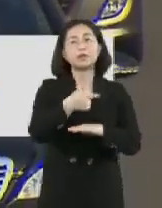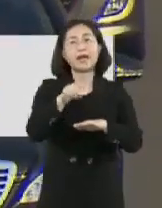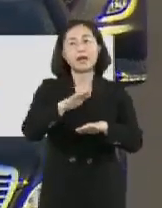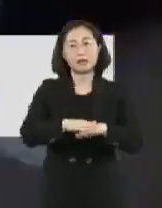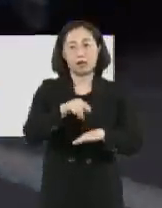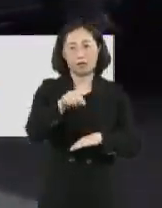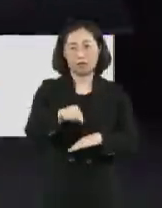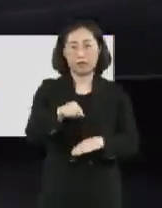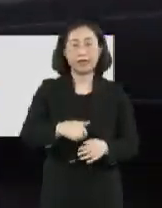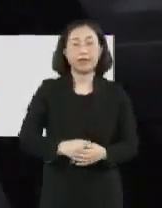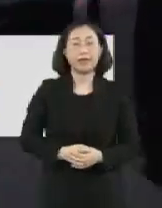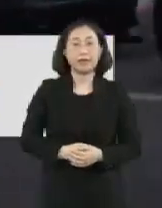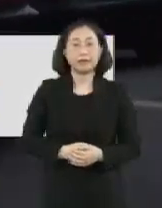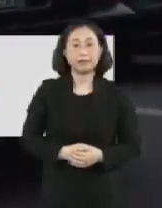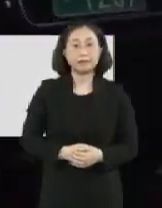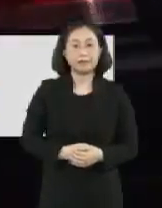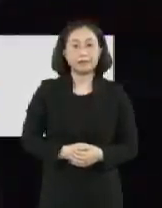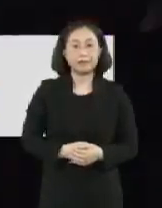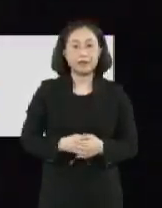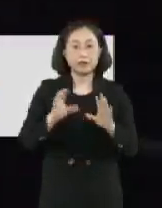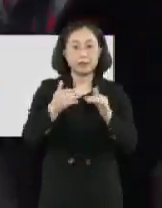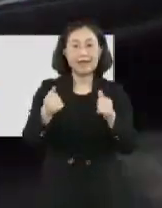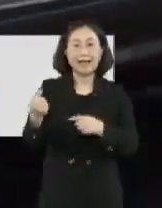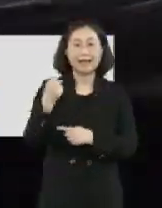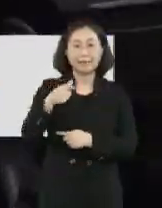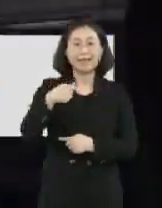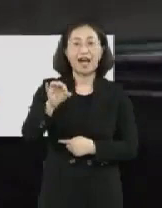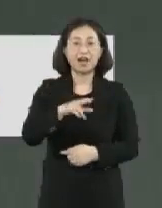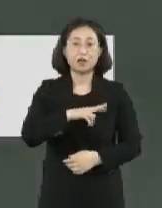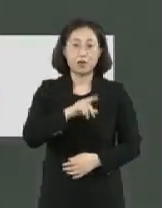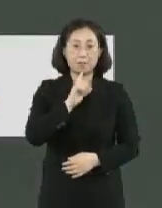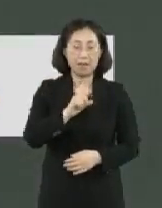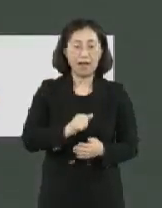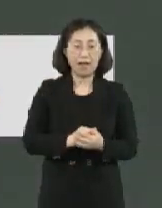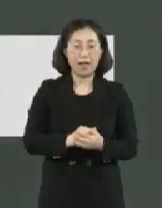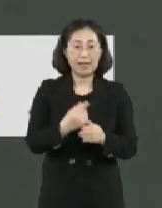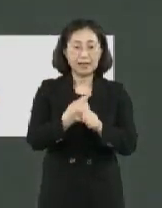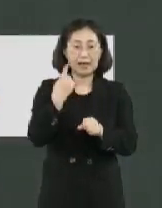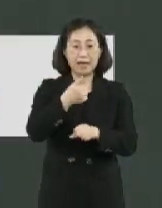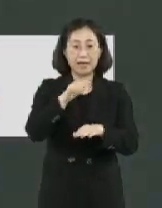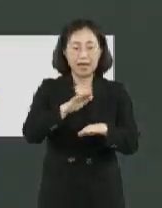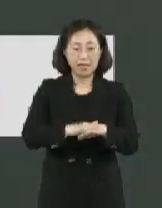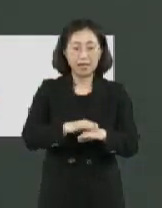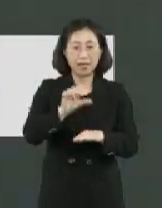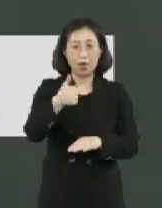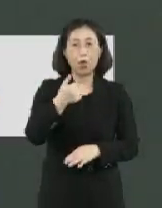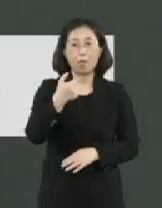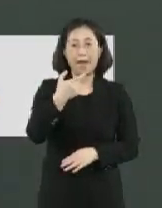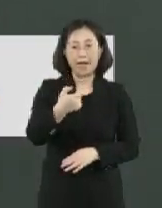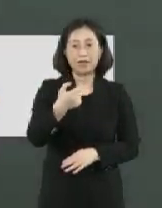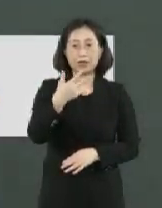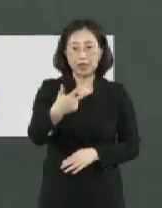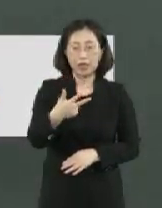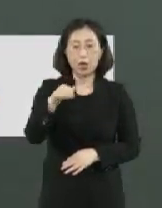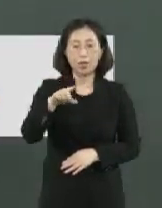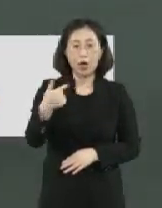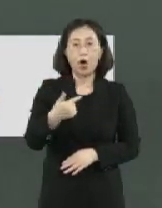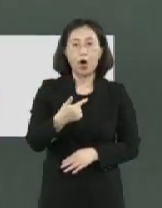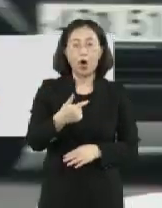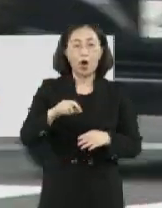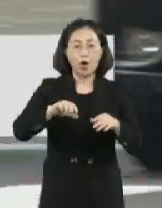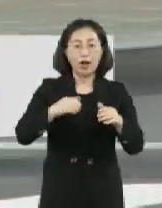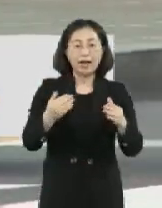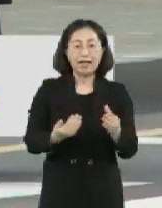곳은 대전으로 나타났습니다. 국민의힘 강기훈 의원에 따르면 지난해 대전에선 567건의